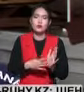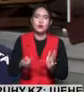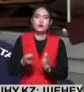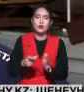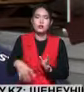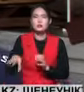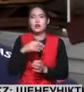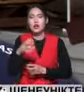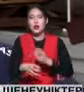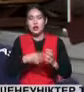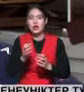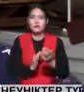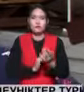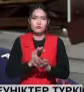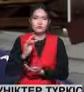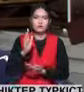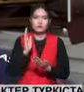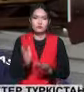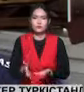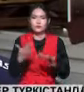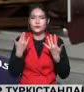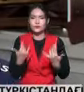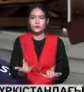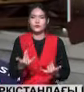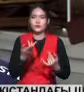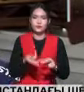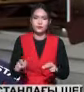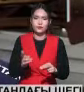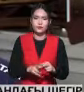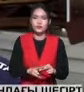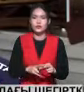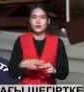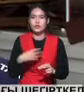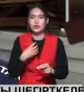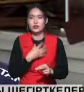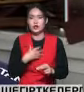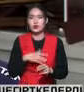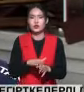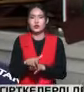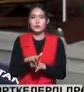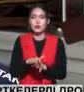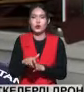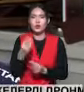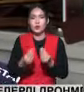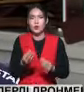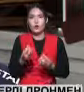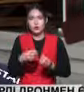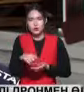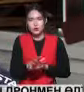деңгейге шыққанын көрсетеді. Ал енді елшілер арқылы біз оны одан сайын